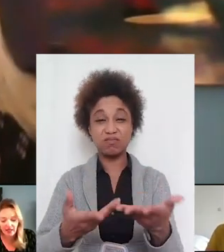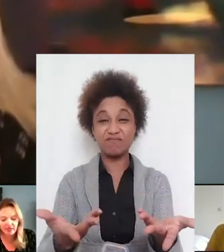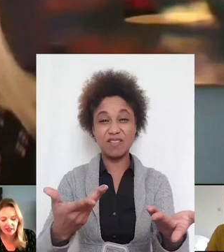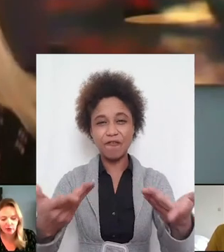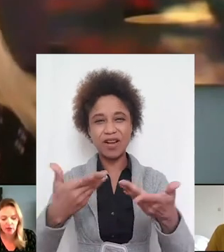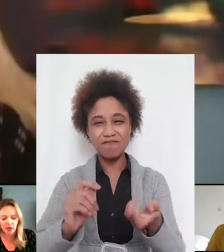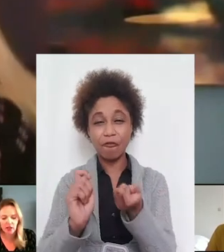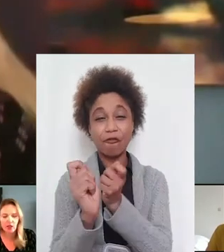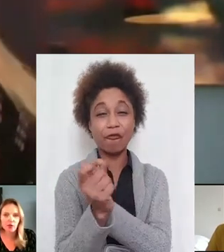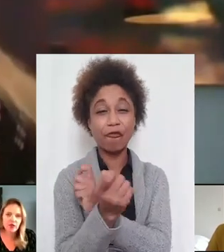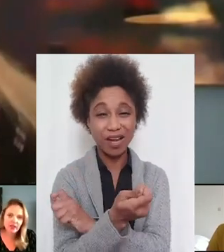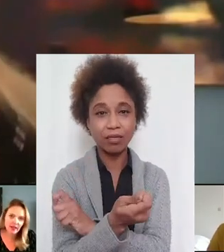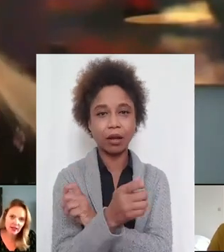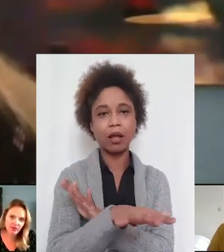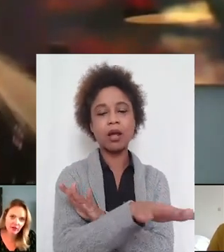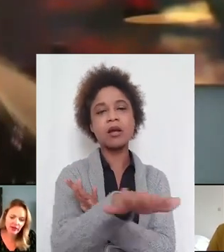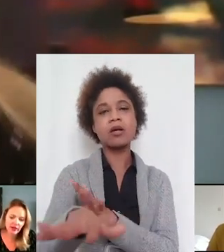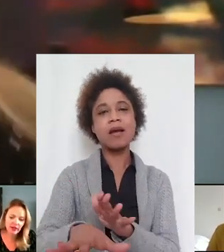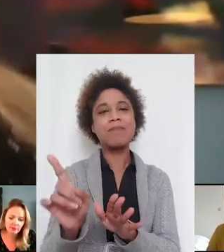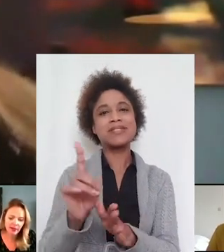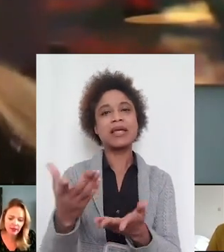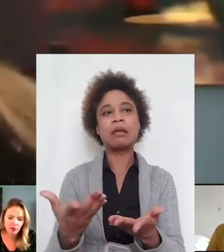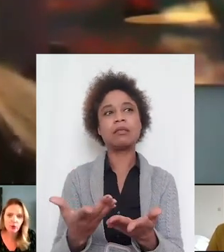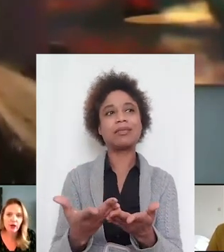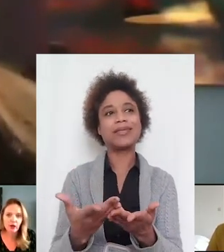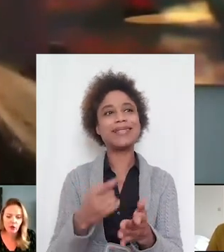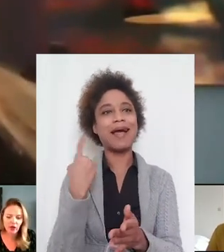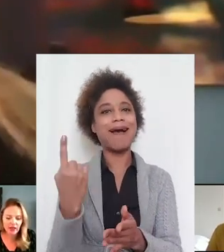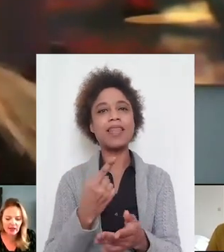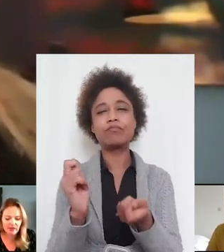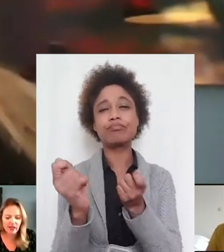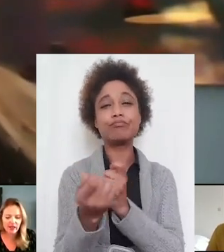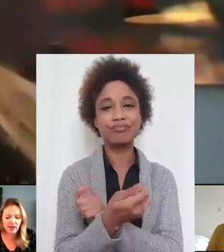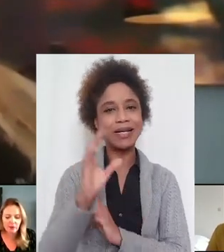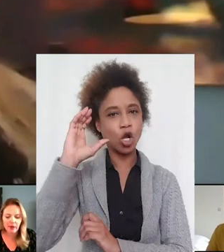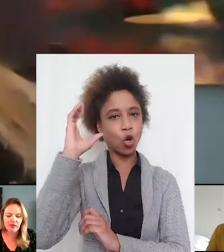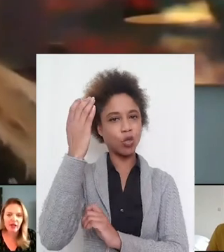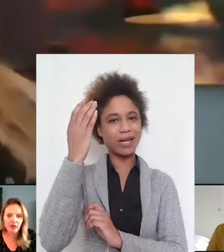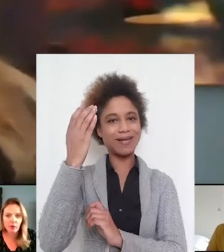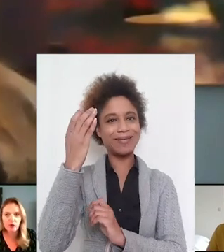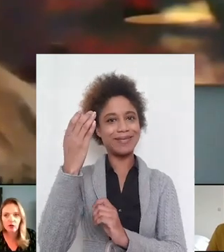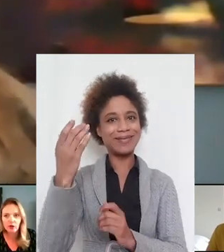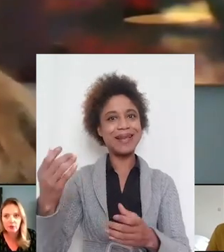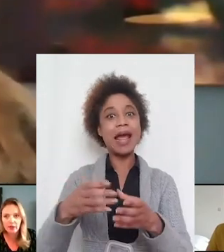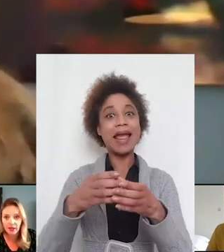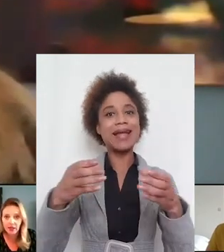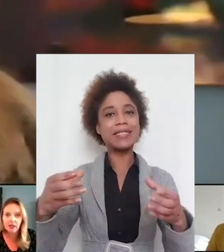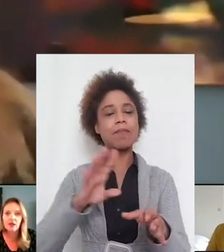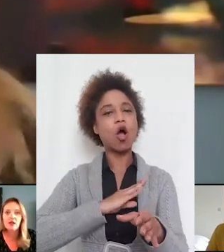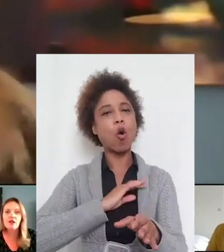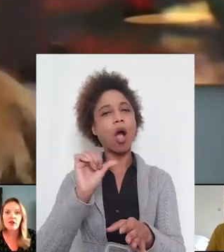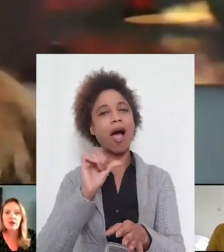hele sector. Dus niet alleen de verandering bij de culturele instellingen, maar het vraagt ook een andere